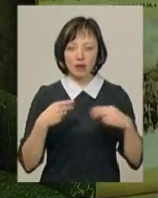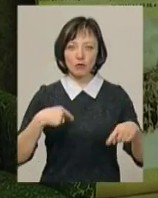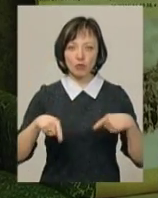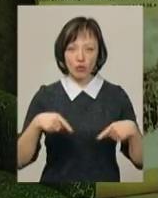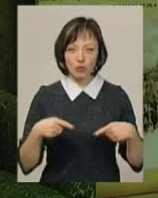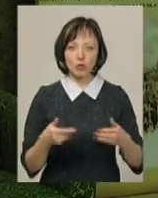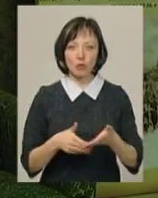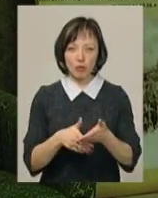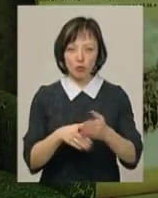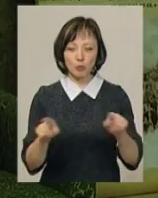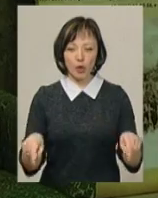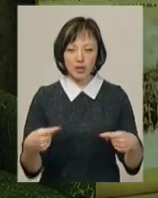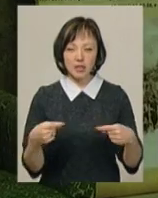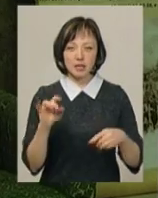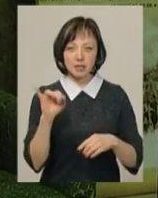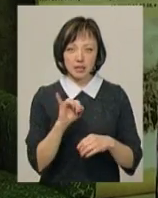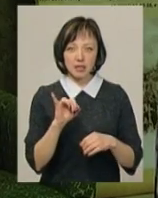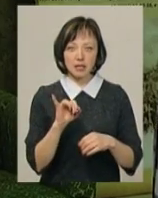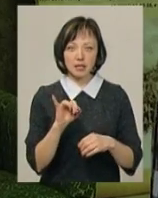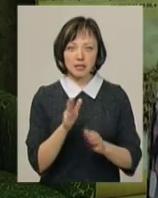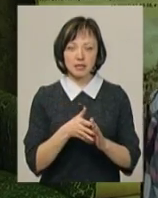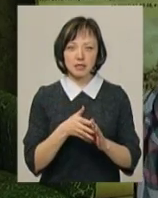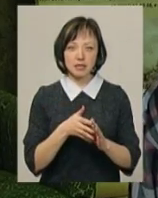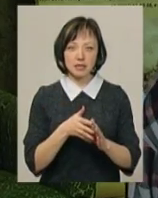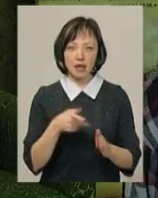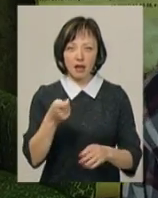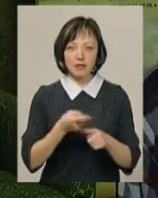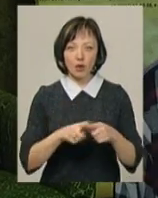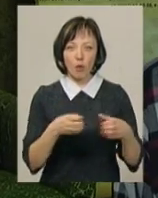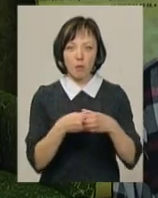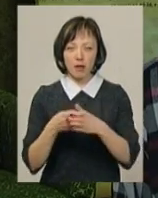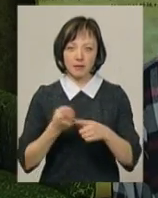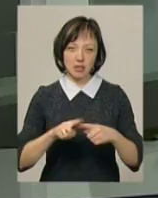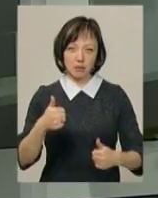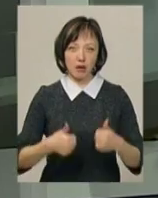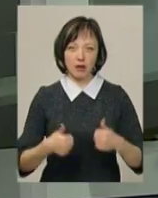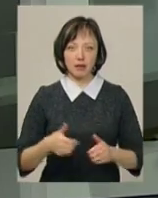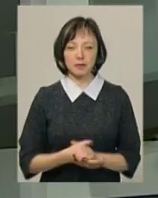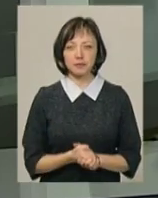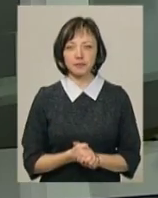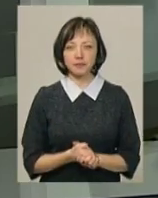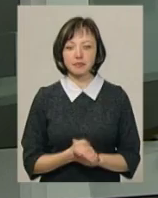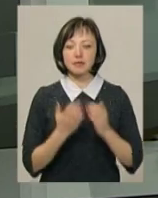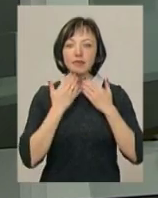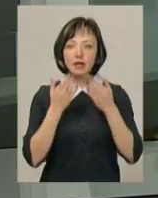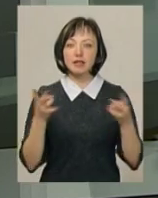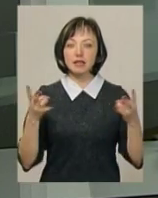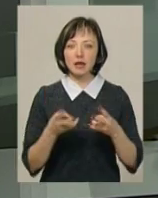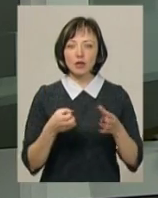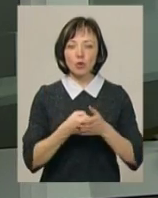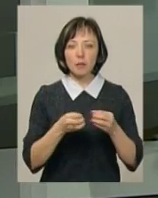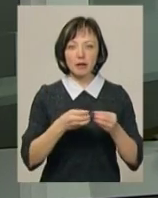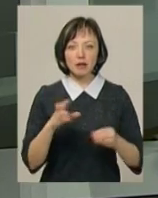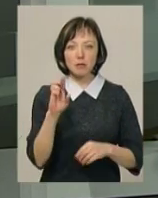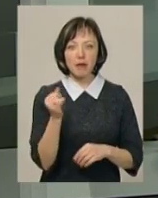Ми допоможемо в організації і заявці цих команд в даних змаганнях. Звертатися слід до 15